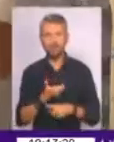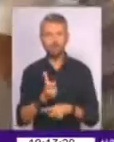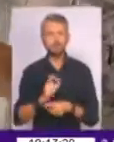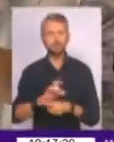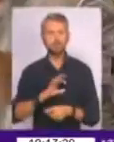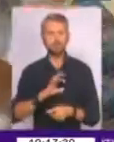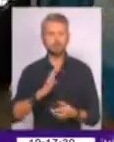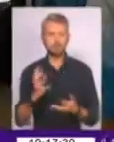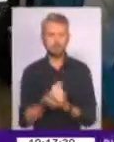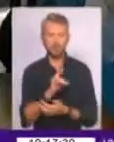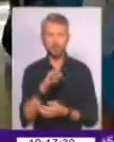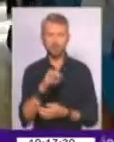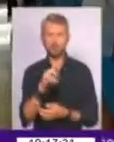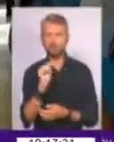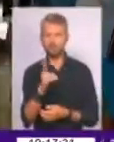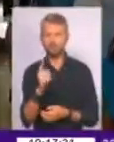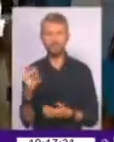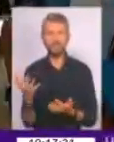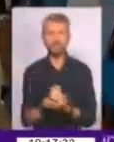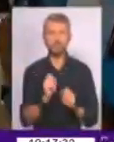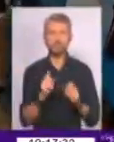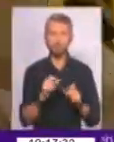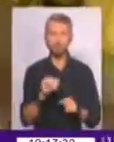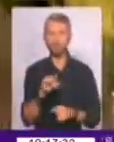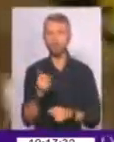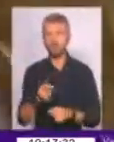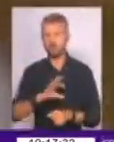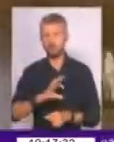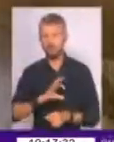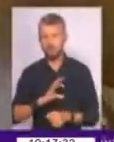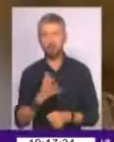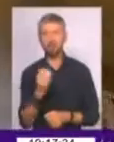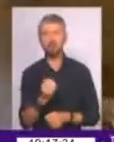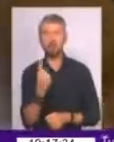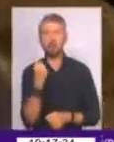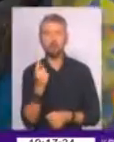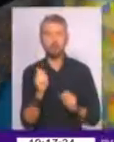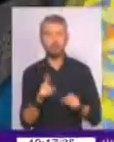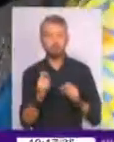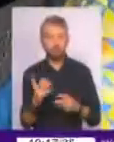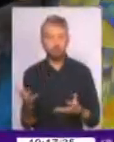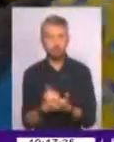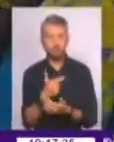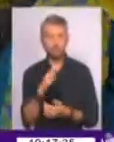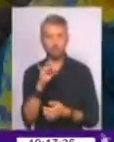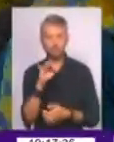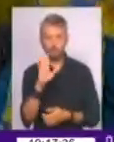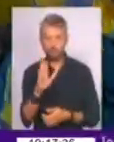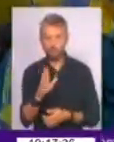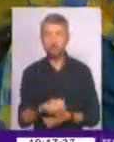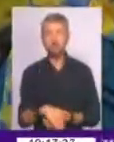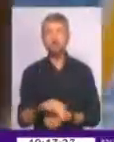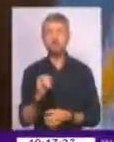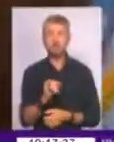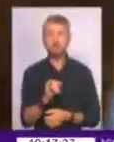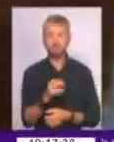дісталося Михайлові Романчуку, який виборов золото та 2 срібла. Ще одне золото на рахунку Андрія Говорова. І